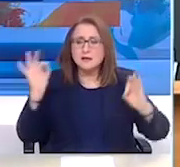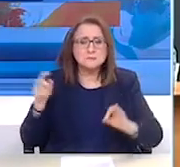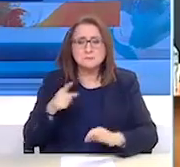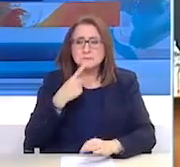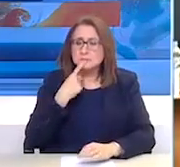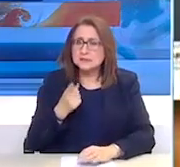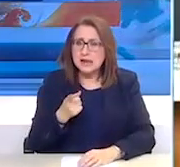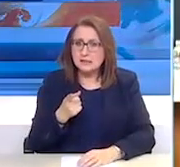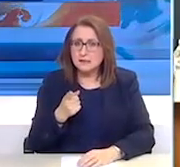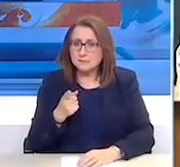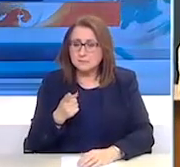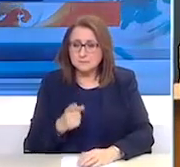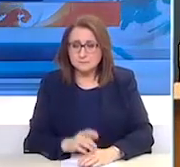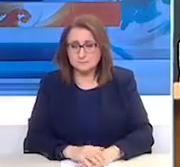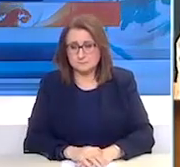πληροφορία?